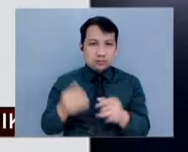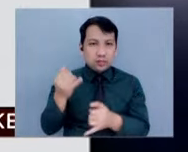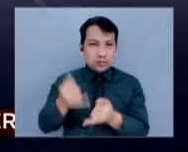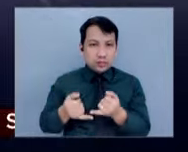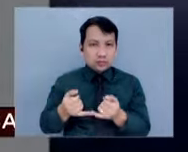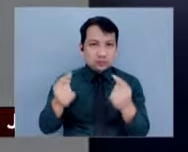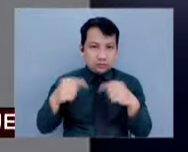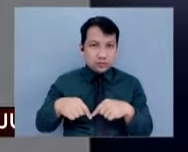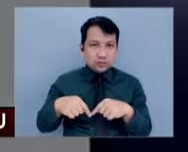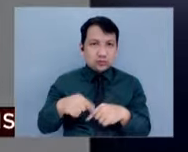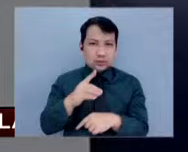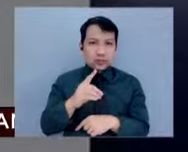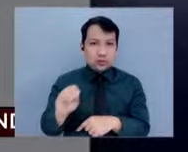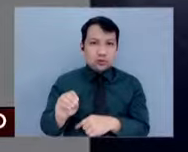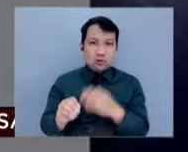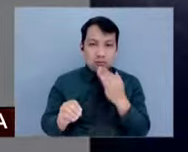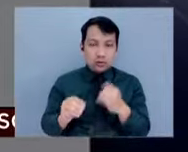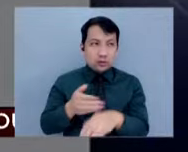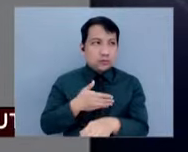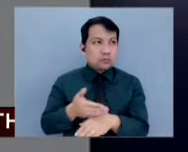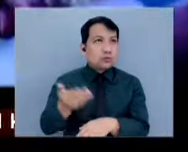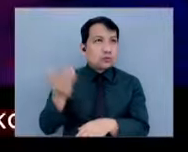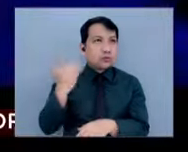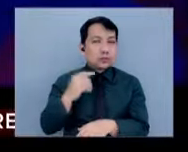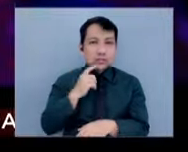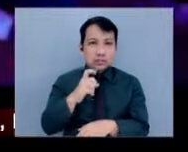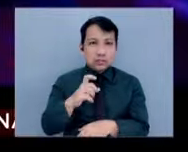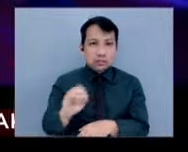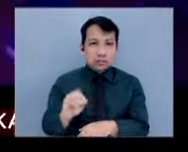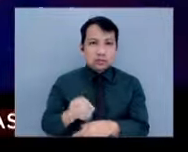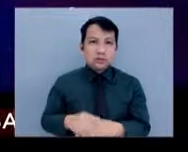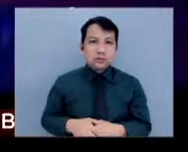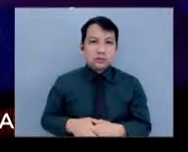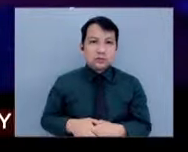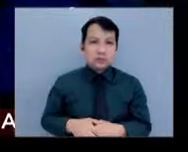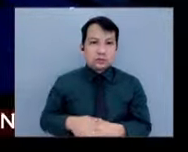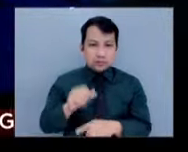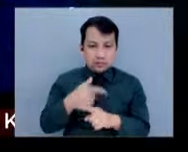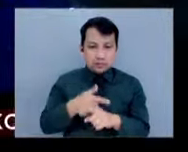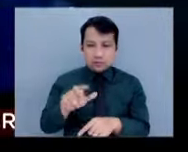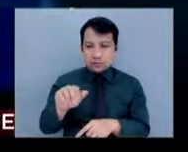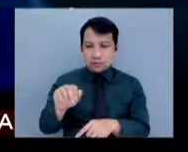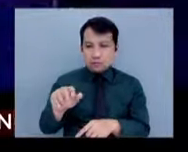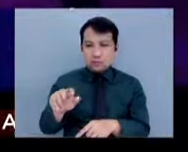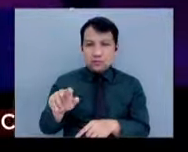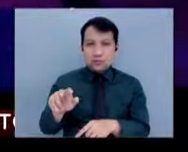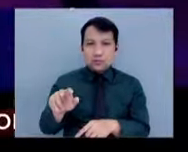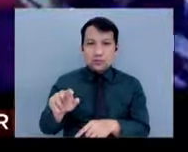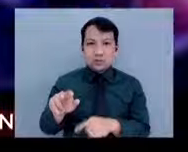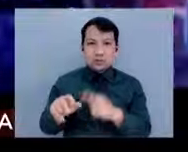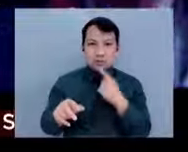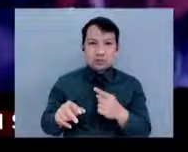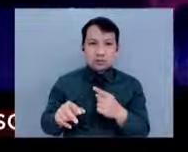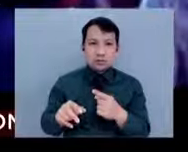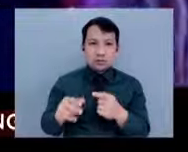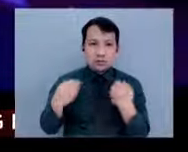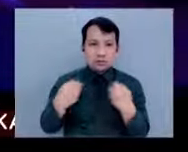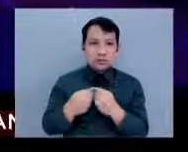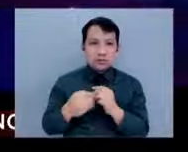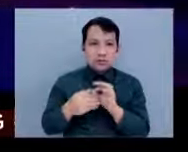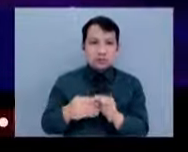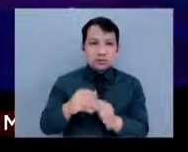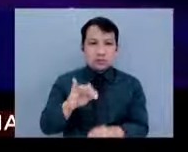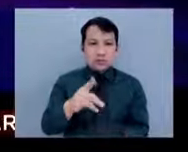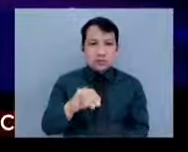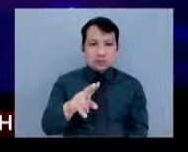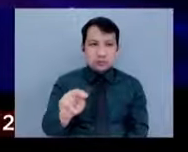si D.O. para sa concert nila noon ng EXO. Habang sa April 13 naman na ang concert ng co-member niya si Baekhyun sa